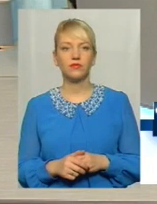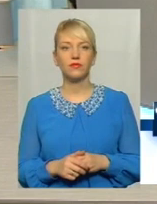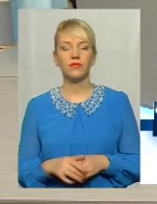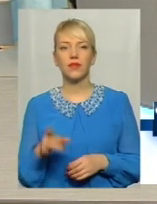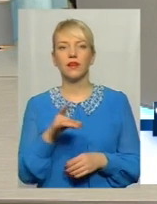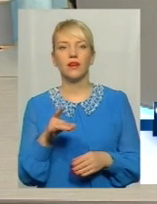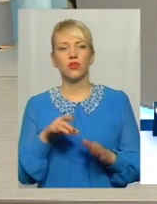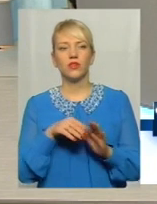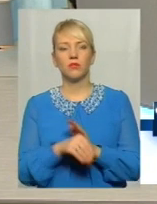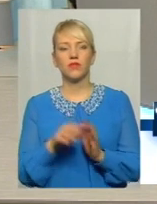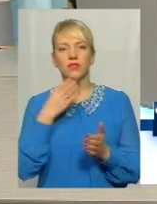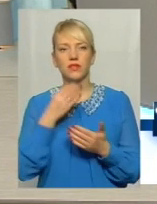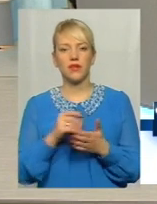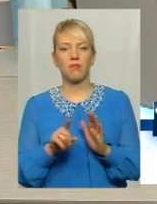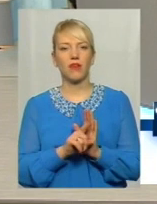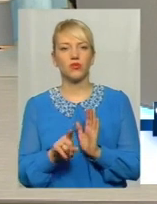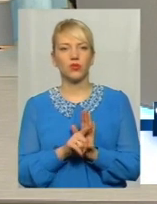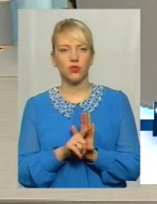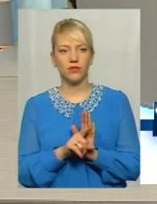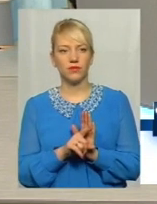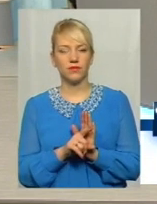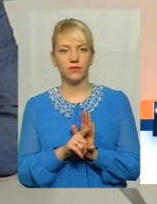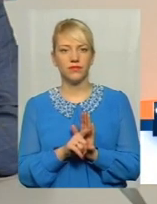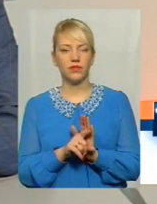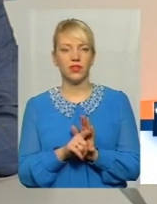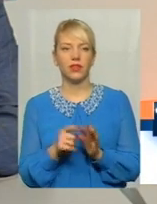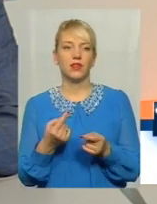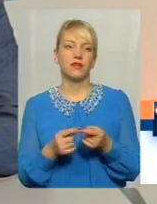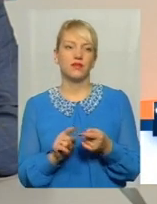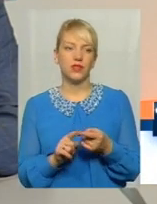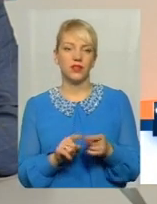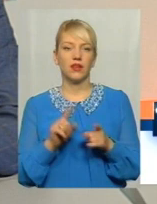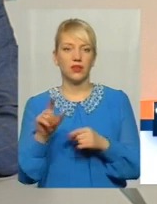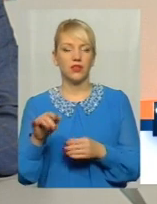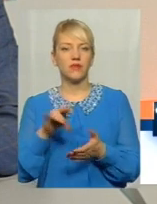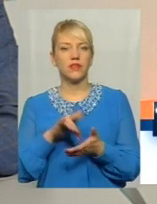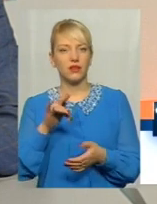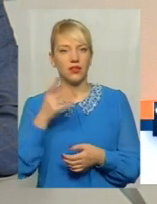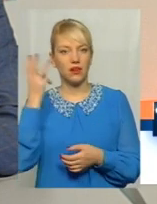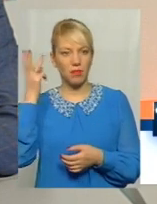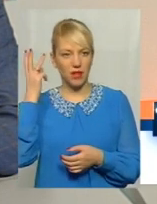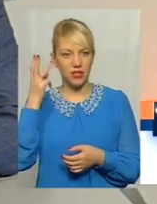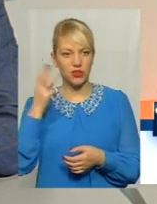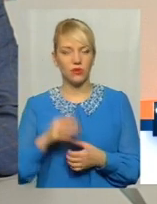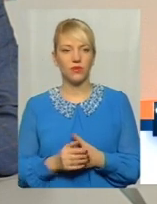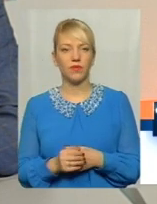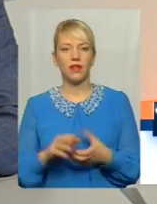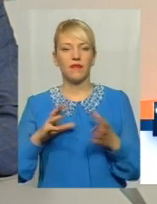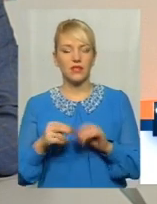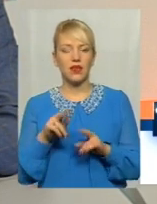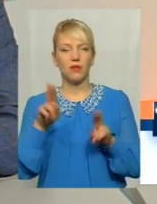Район запровадив свій маршрут. Він їде в центр Хмельницького. Взагалі, по